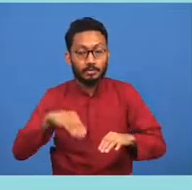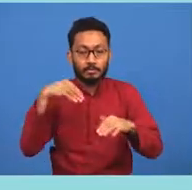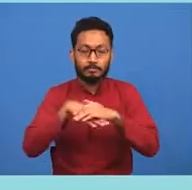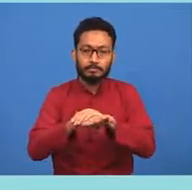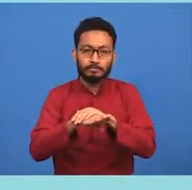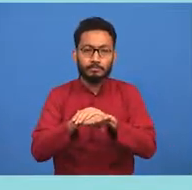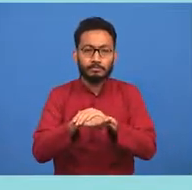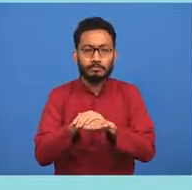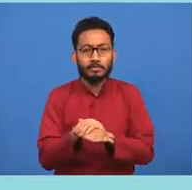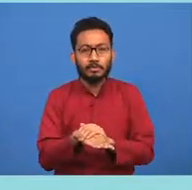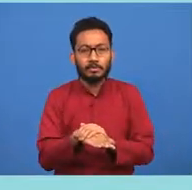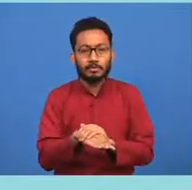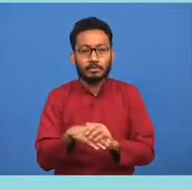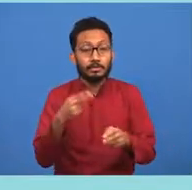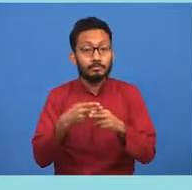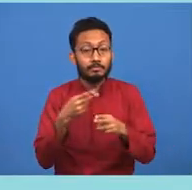di tingkatan 4.